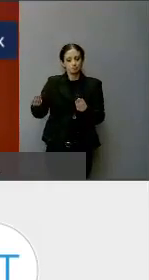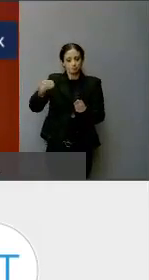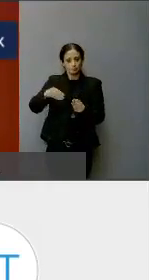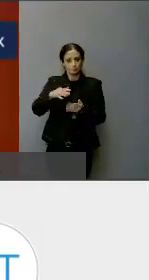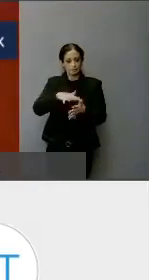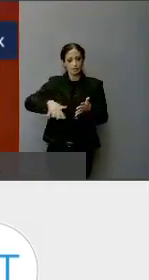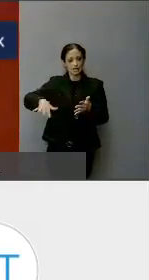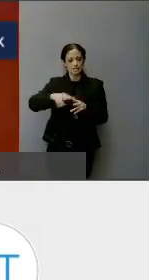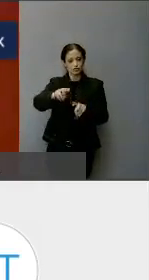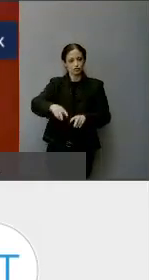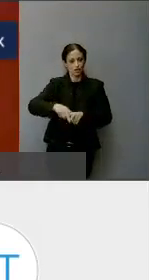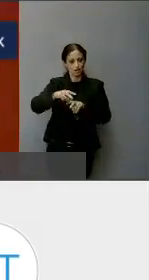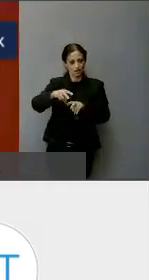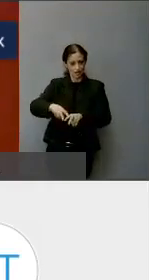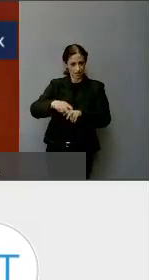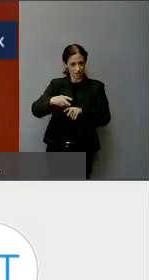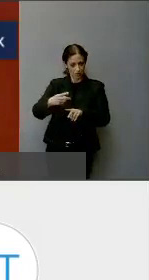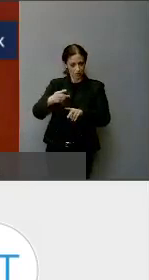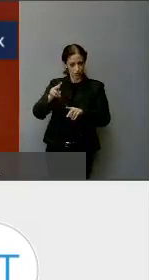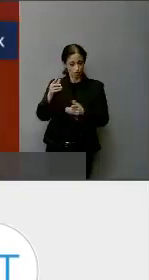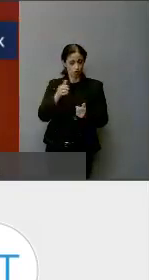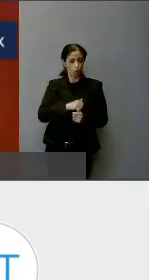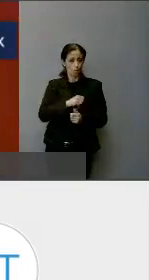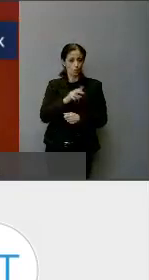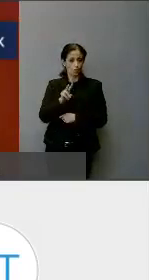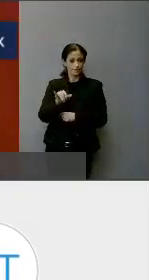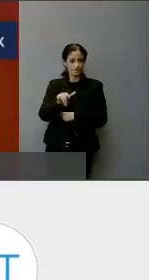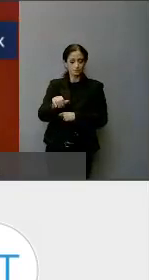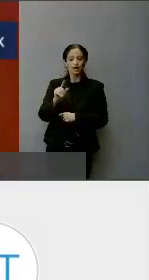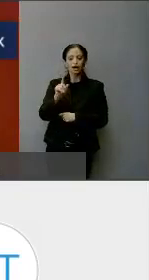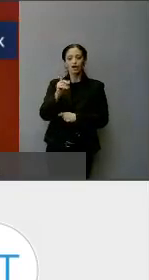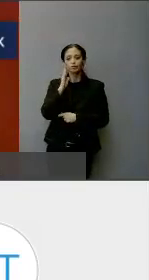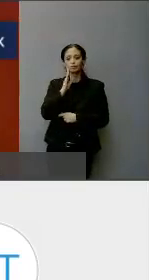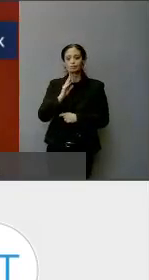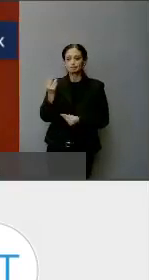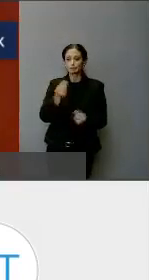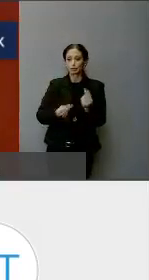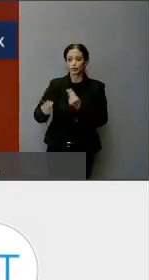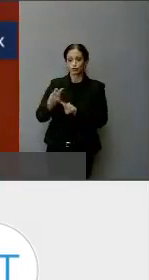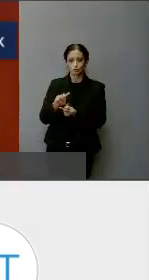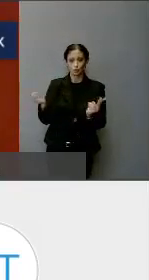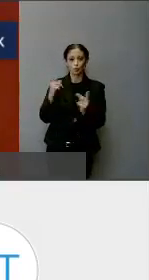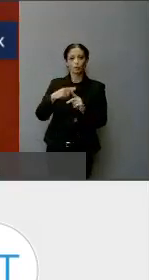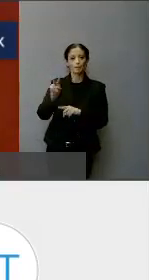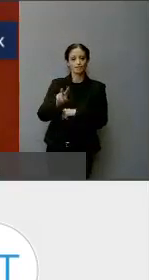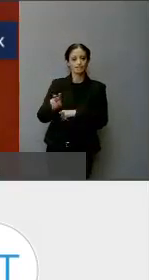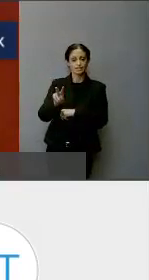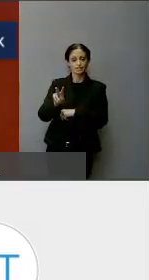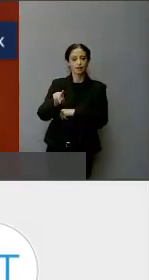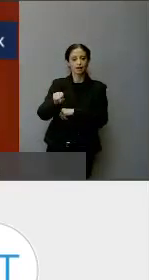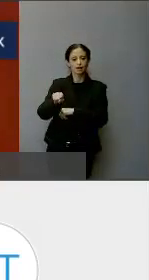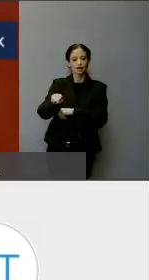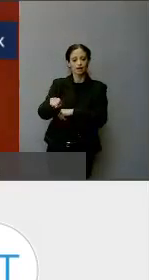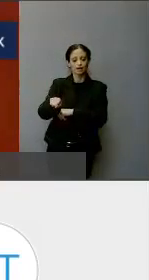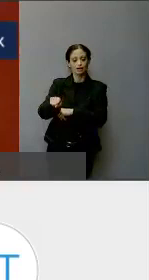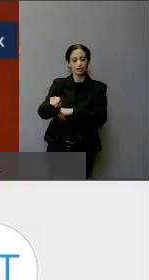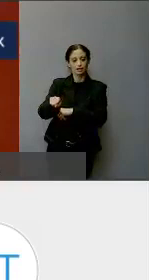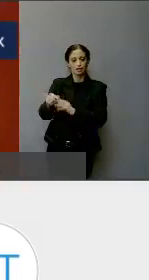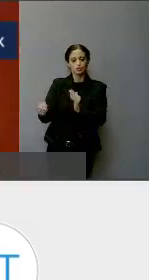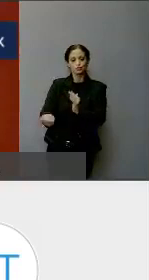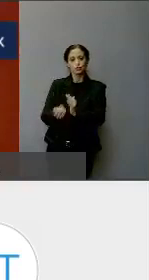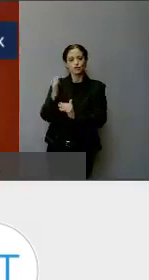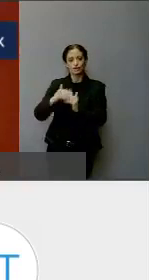ma a questo fine proponiamo un piano di recupero di iniziativa pubblica presi ma in termini alternativo alla nuova edificazione residenziale